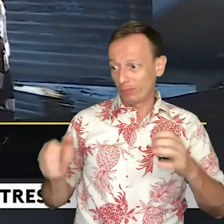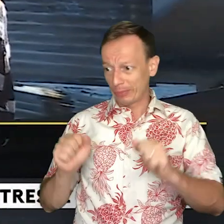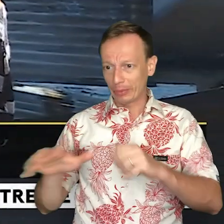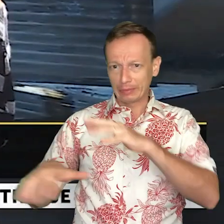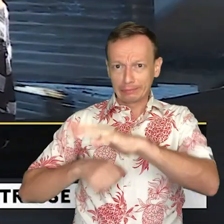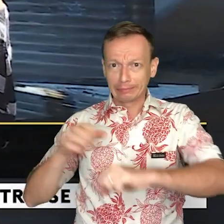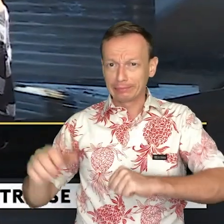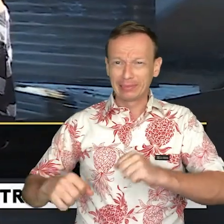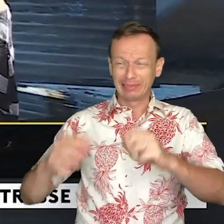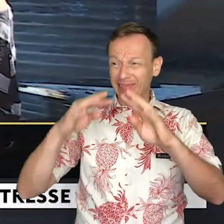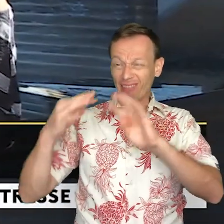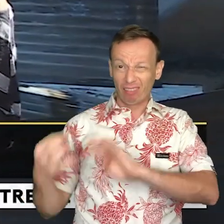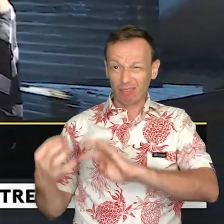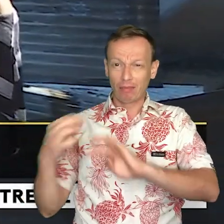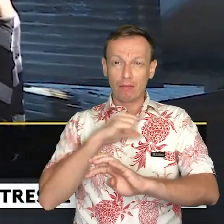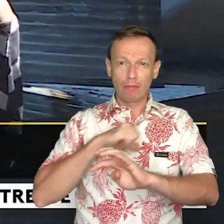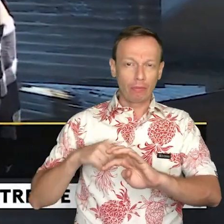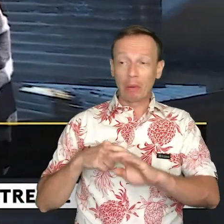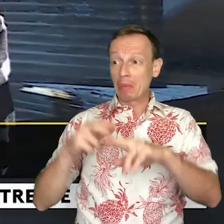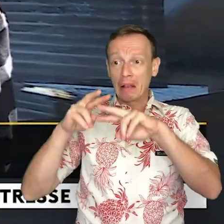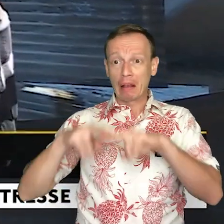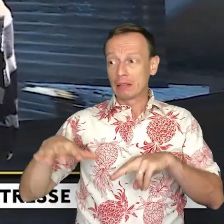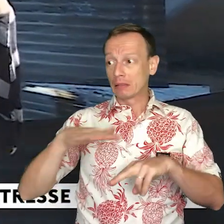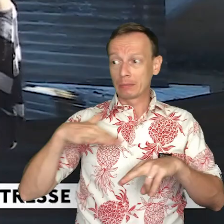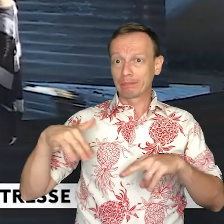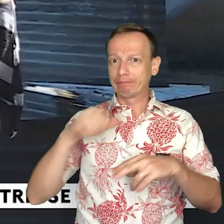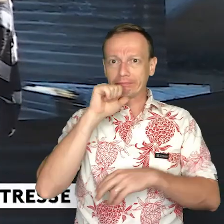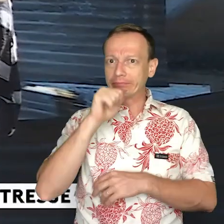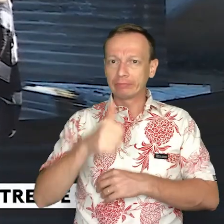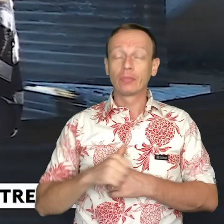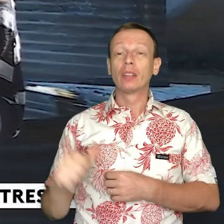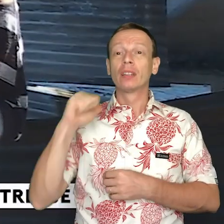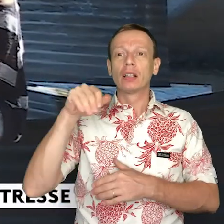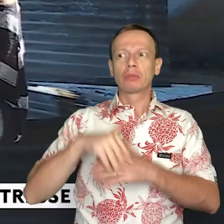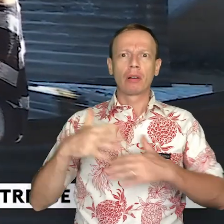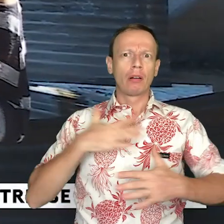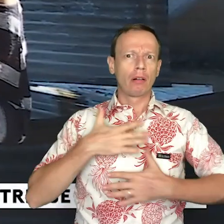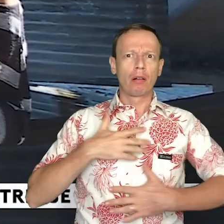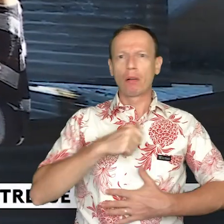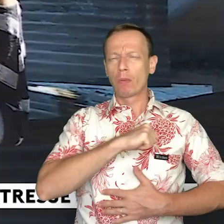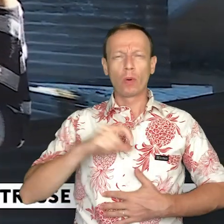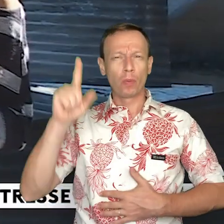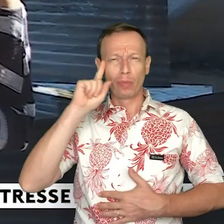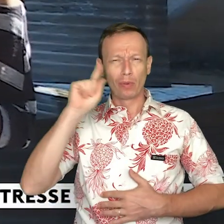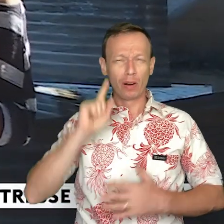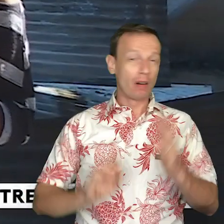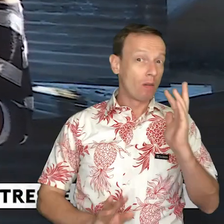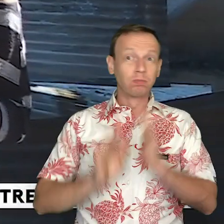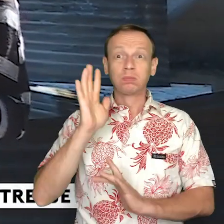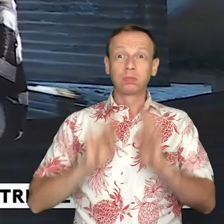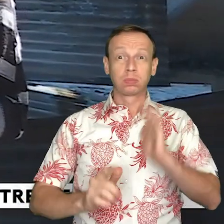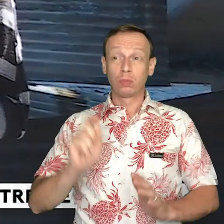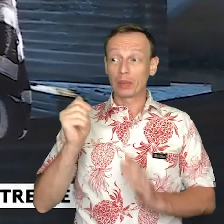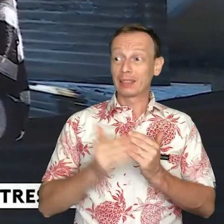peuvent récupérer sous les décombres. Mais comme vous pouvez le voir, il ne reste plus rien. Hier soir, ils ont eu très peur. Le feu a failli